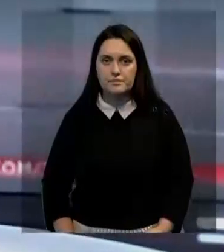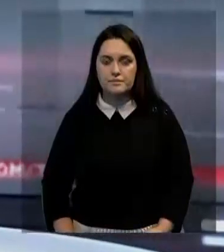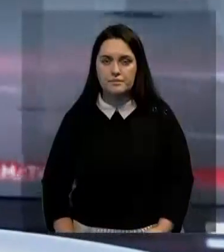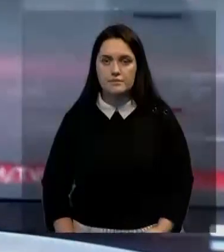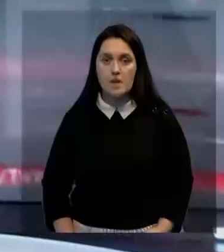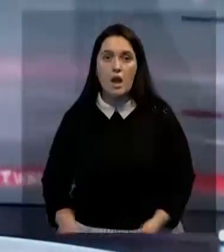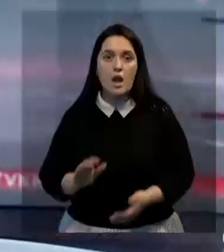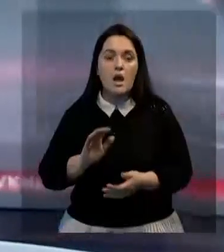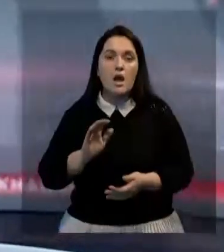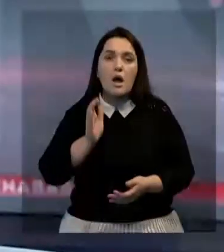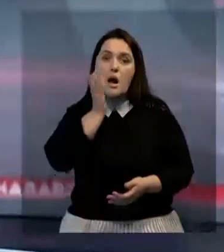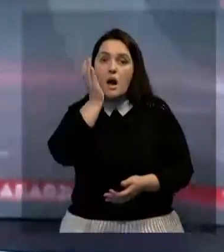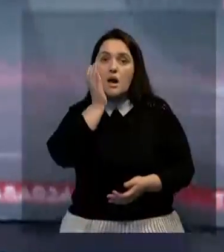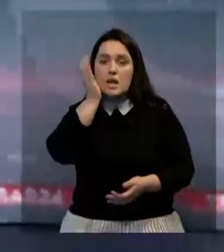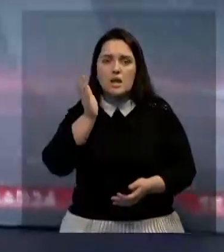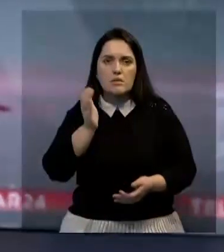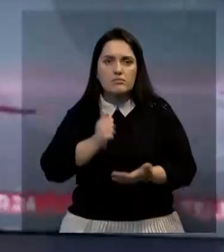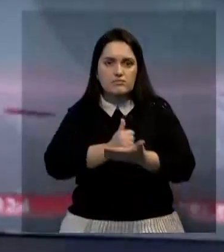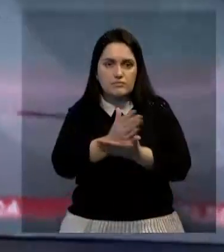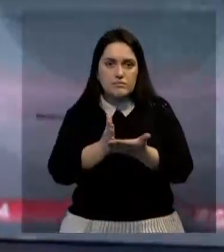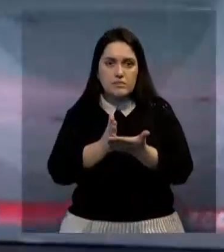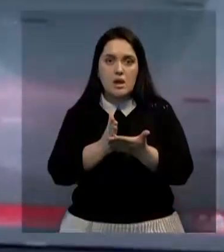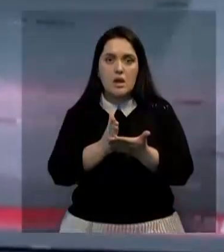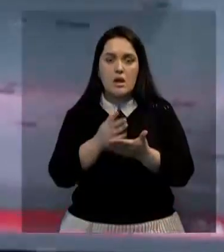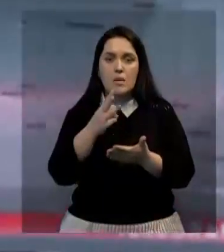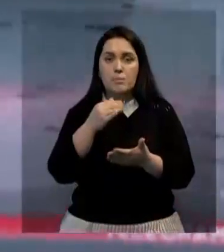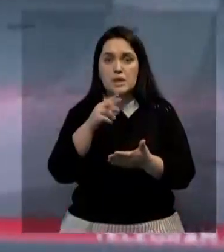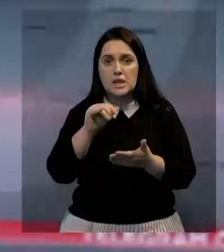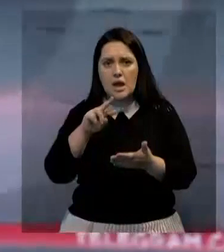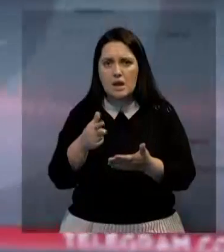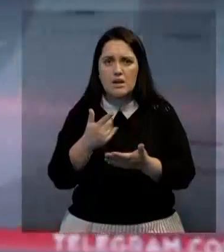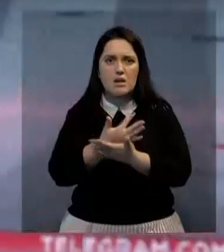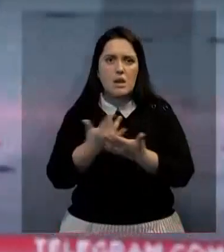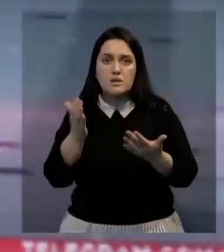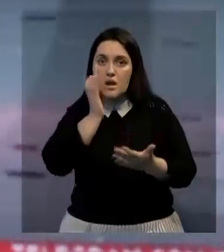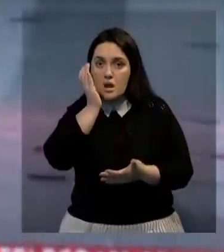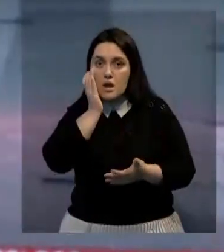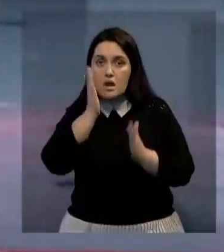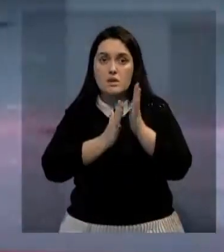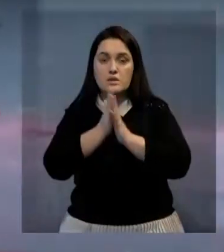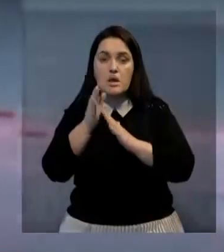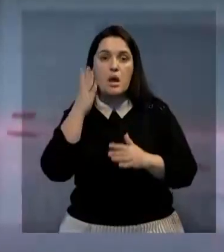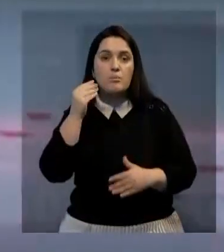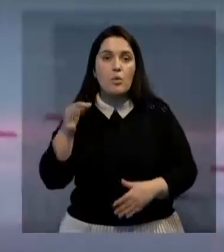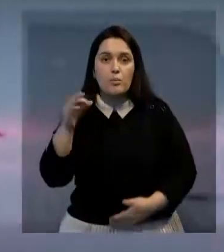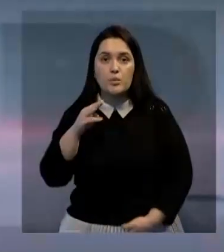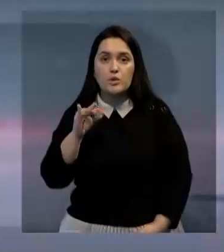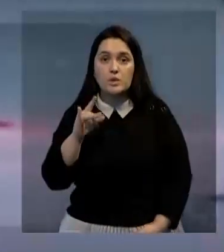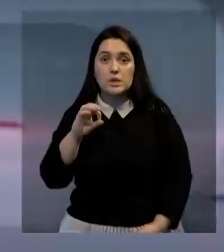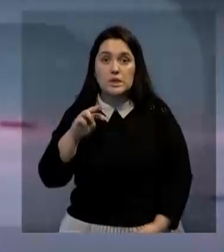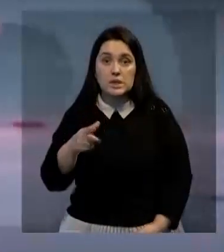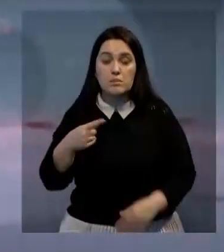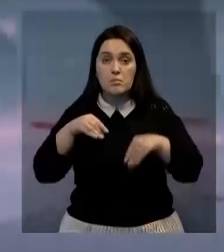грецкие орехи почти всех сортов что существуют в мире А еще миндалии фундук выращивают в селе Тургенев Алматинской области